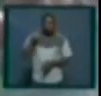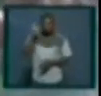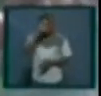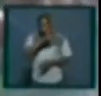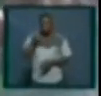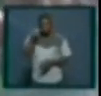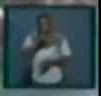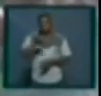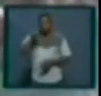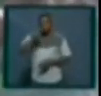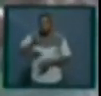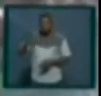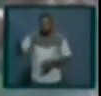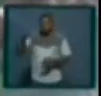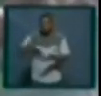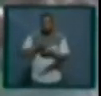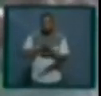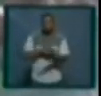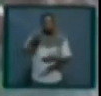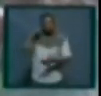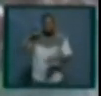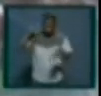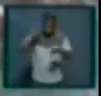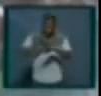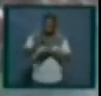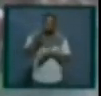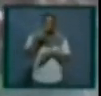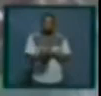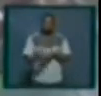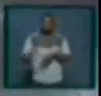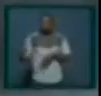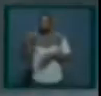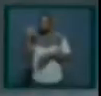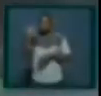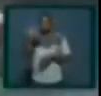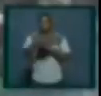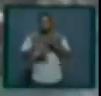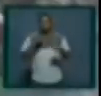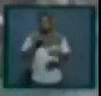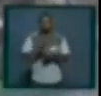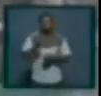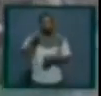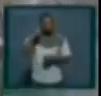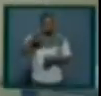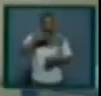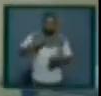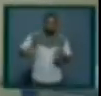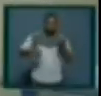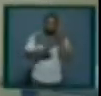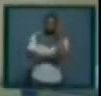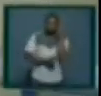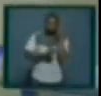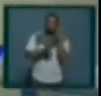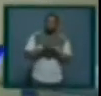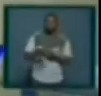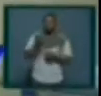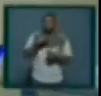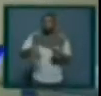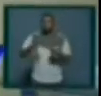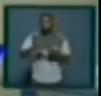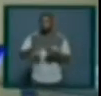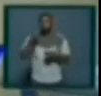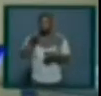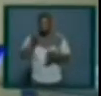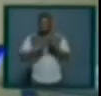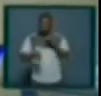pour l'évacuation de son fils de 5 ans à l'étranger. Quand on parle de la tête, chacun est méfiant, effectivement, parce que